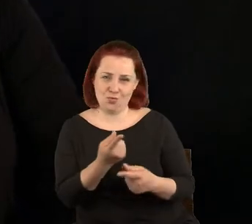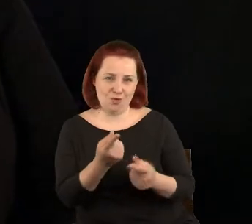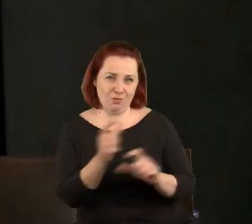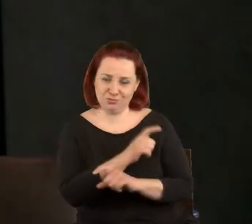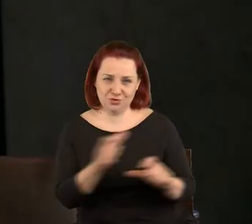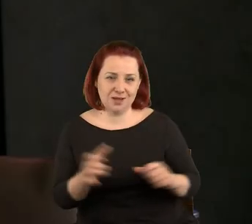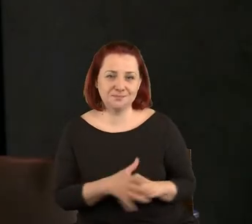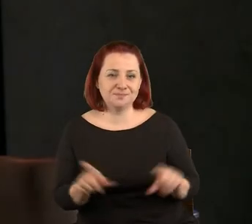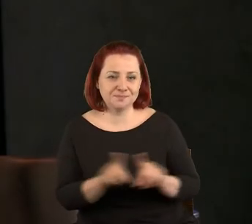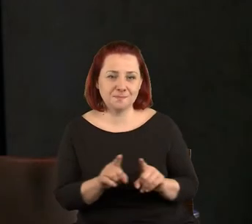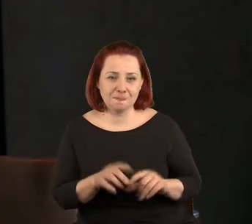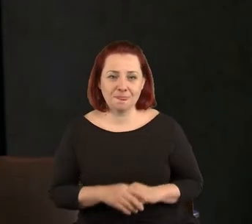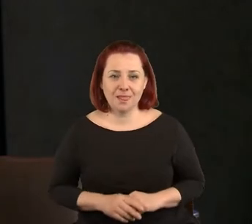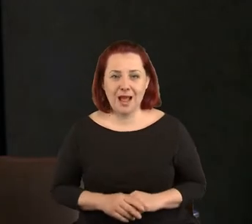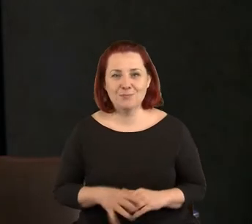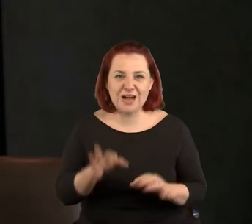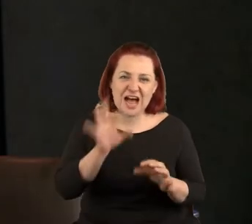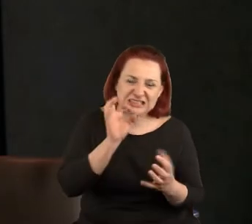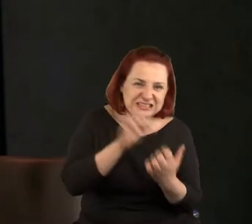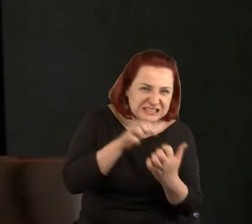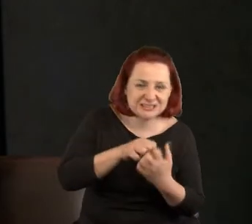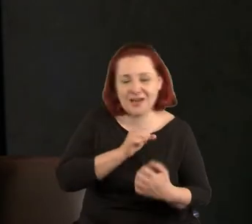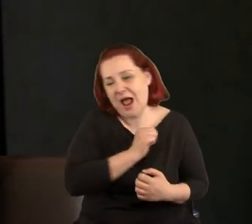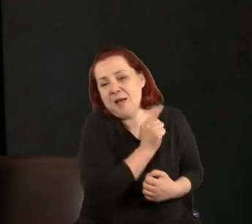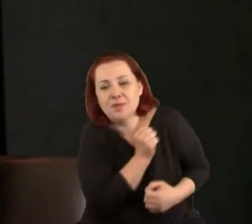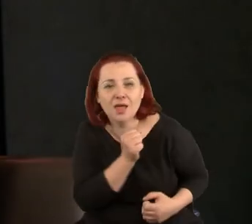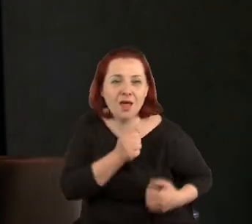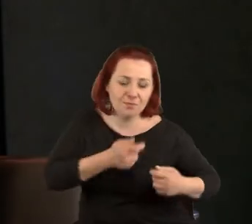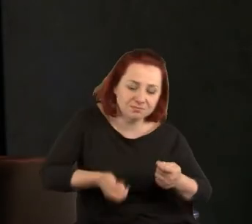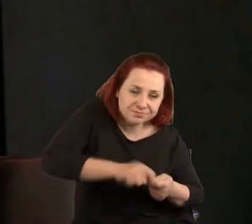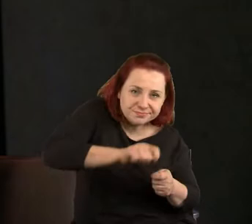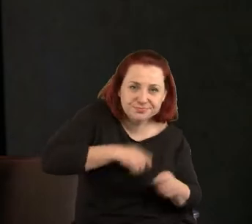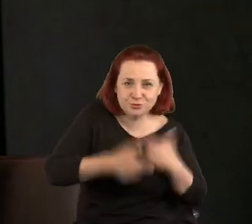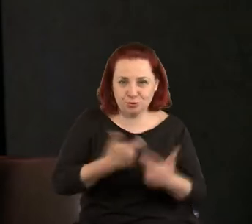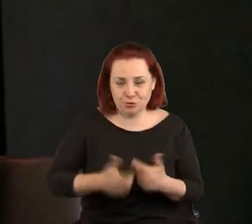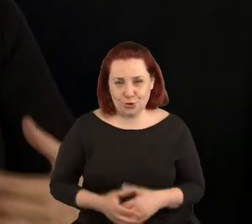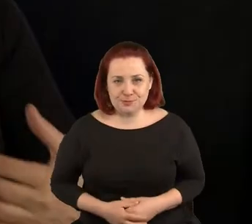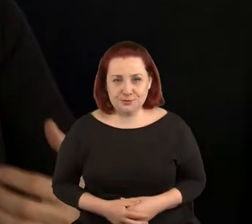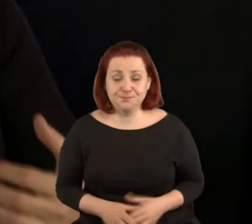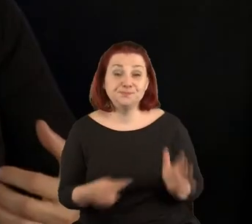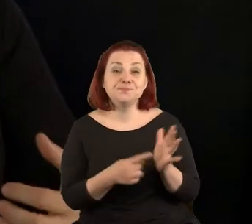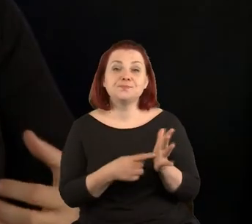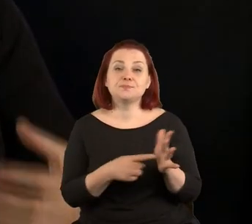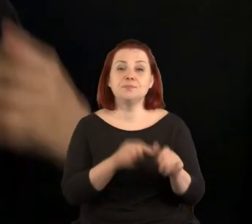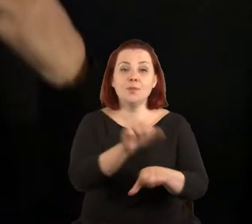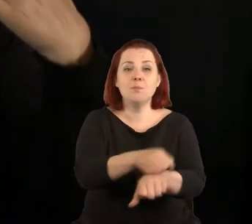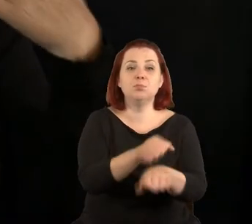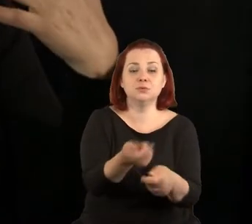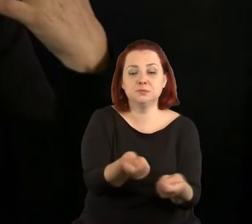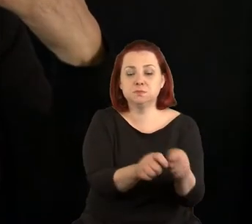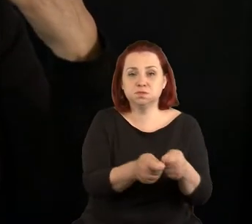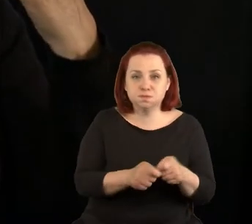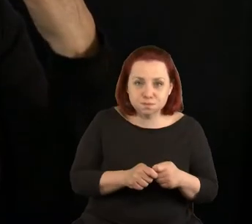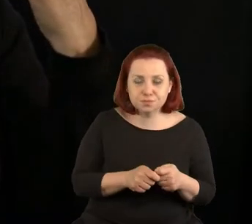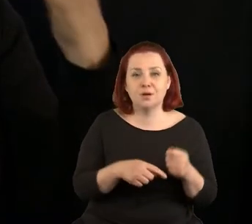muszę jeszcze użyć, nie wiem, także to tak częściowo zębów, ramienia. Wiem, co stanowiło. I dla mnie to sznurowanie butów zostało w